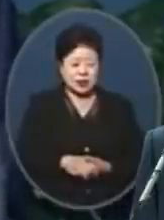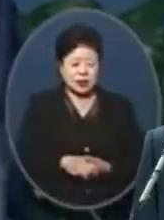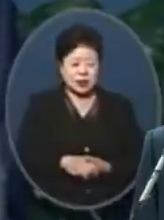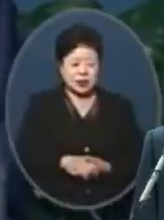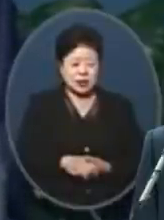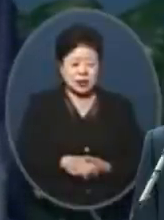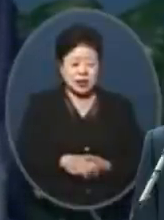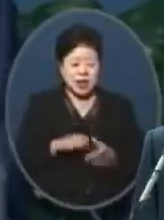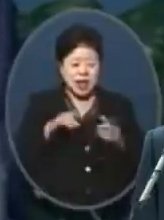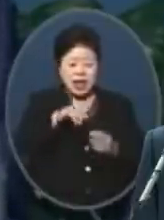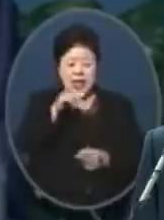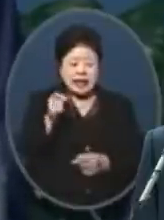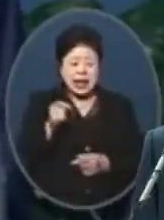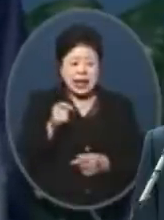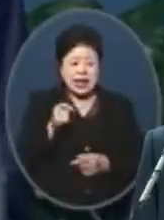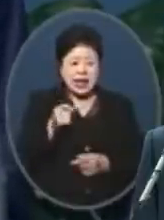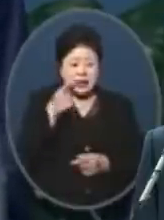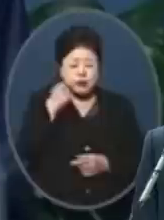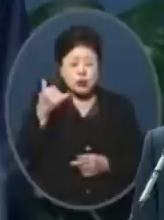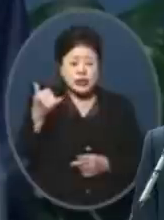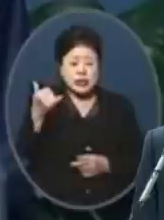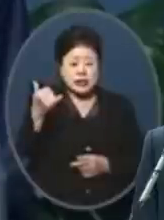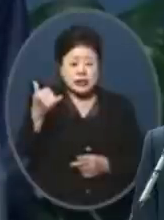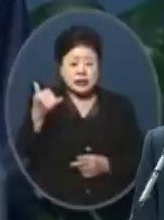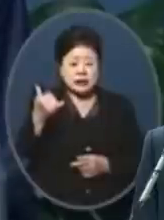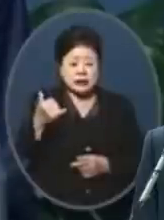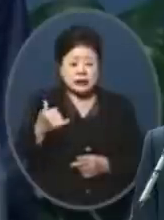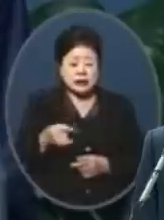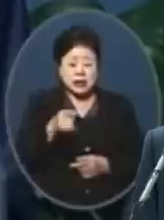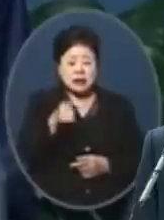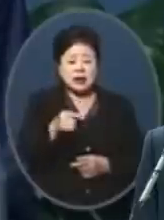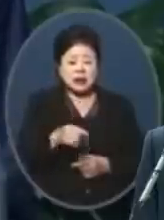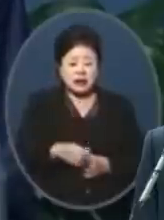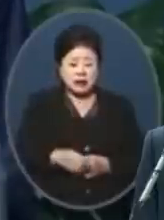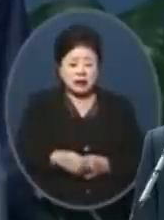아버지하고 엄마를 말한 것이 아니야. 내가 너희